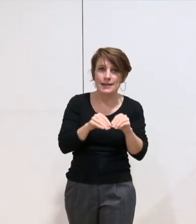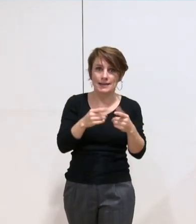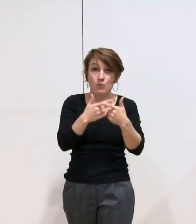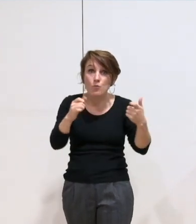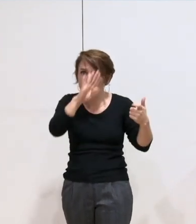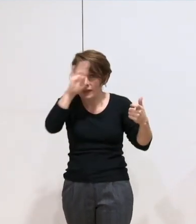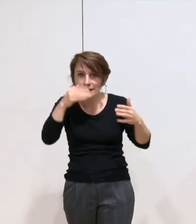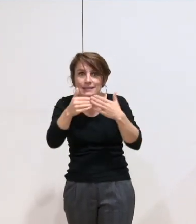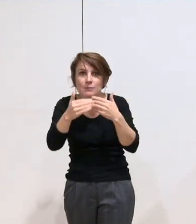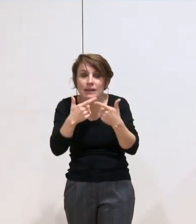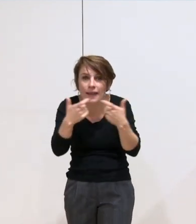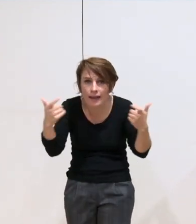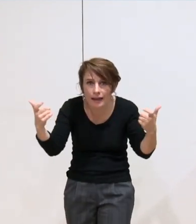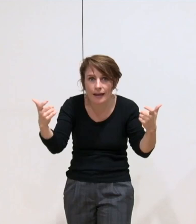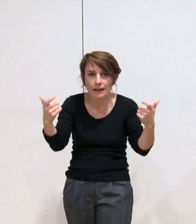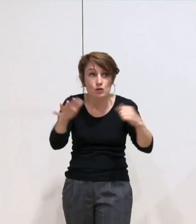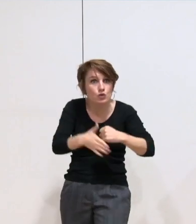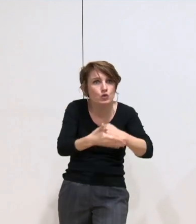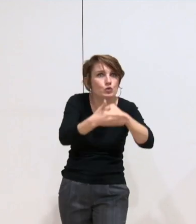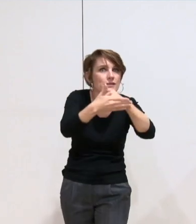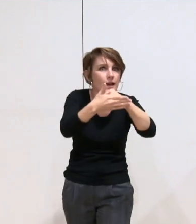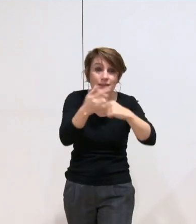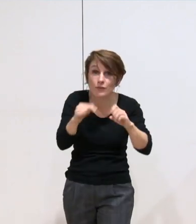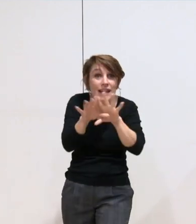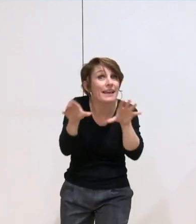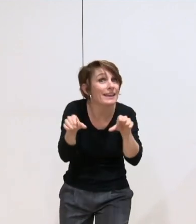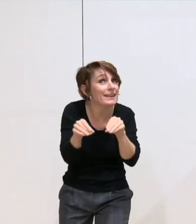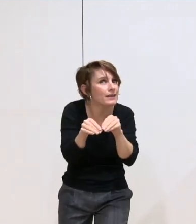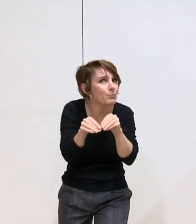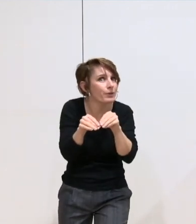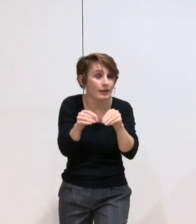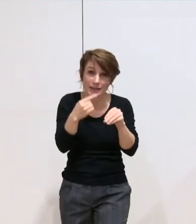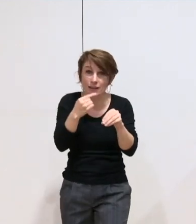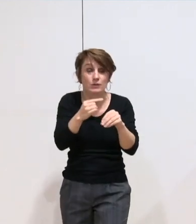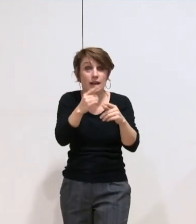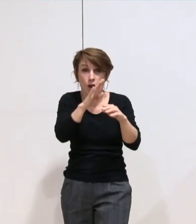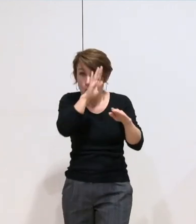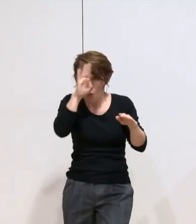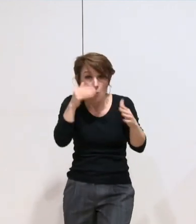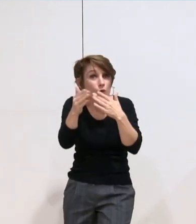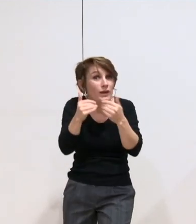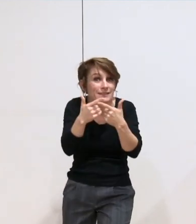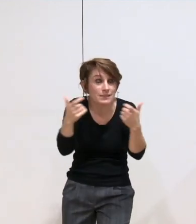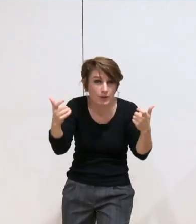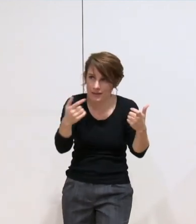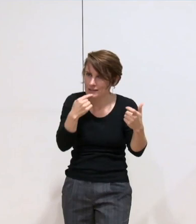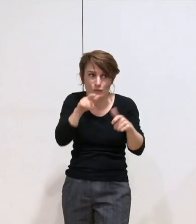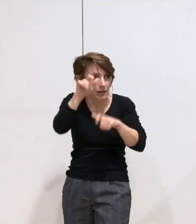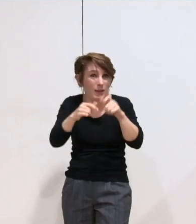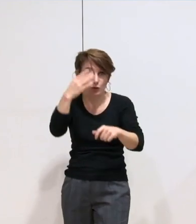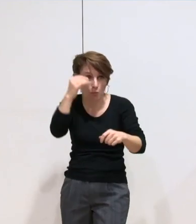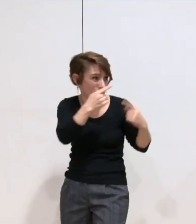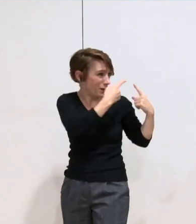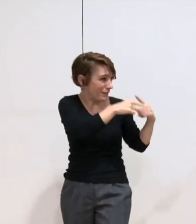nom l'indique, c'est donc une équipe pluridisciplinaire, c'est-à-dire qui représente des interventions professionnelles de